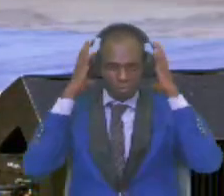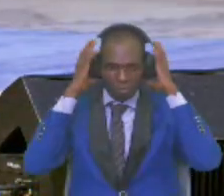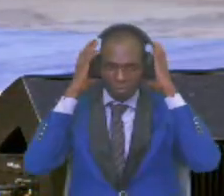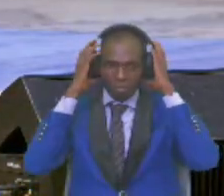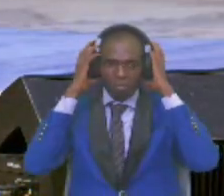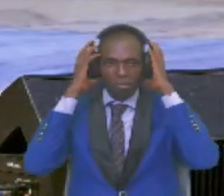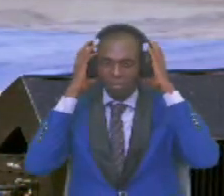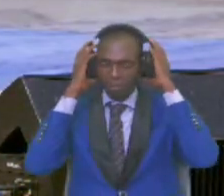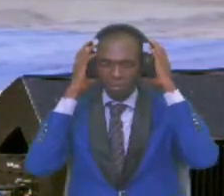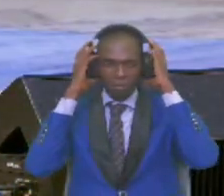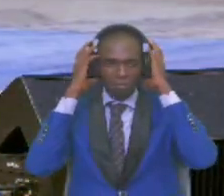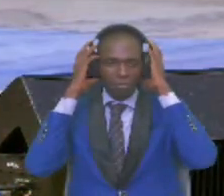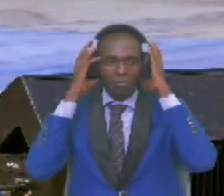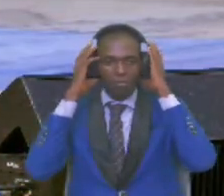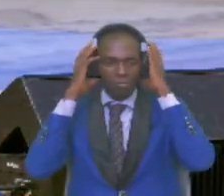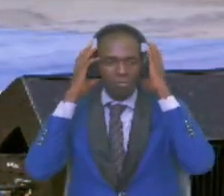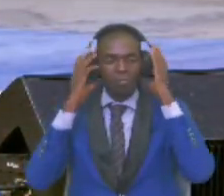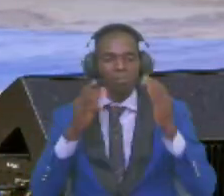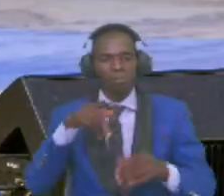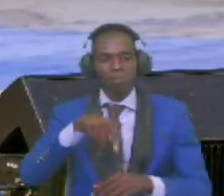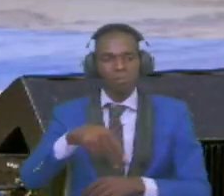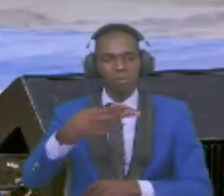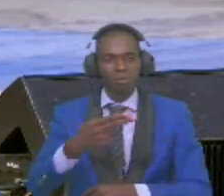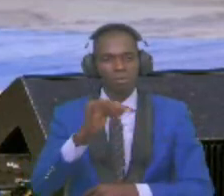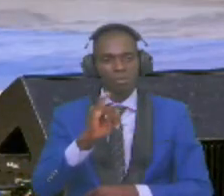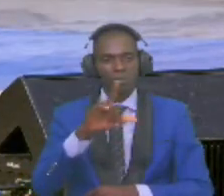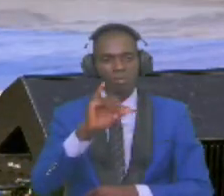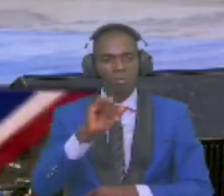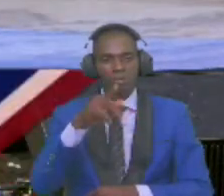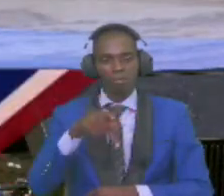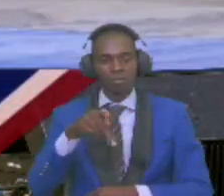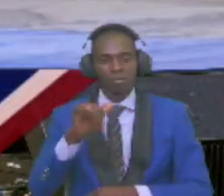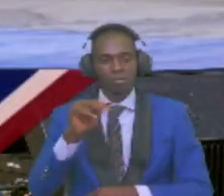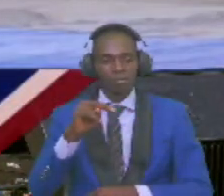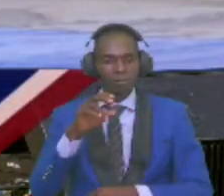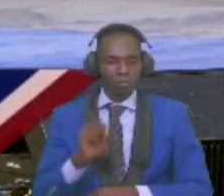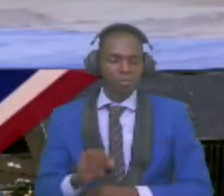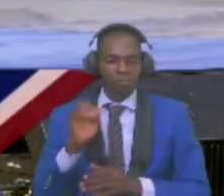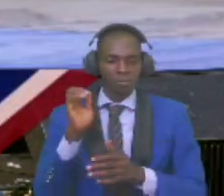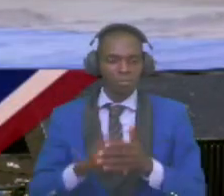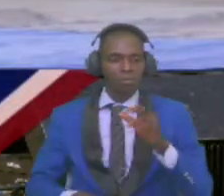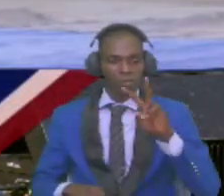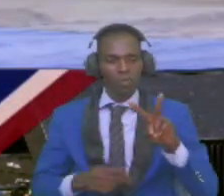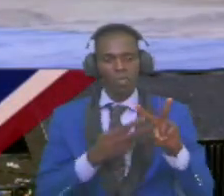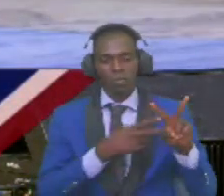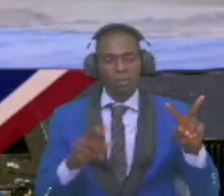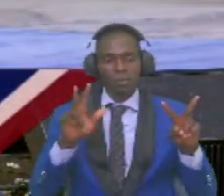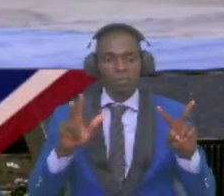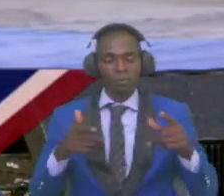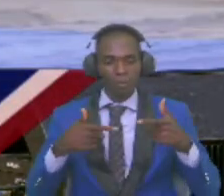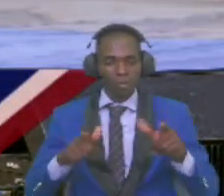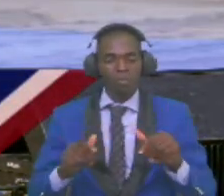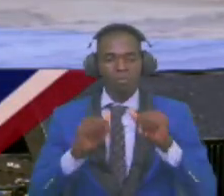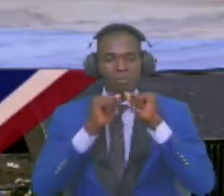2 puis les filles en deux puis les pieds adverses et toi ne fait que